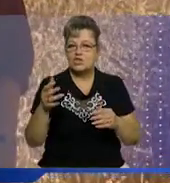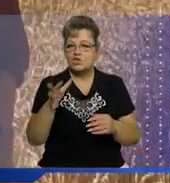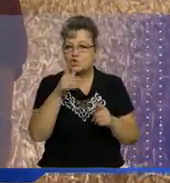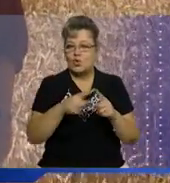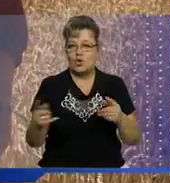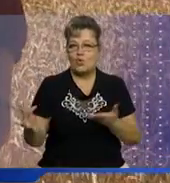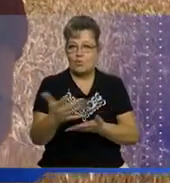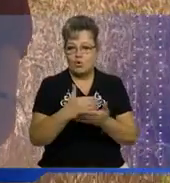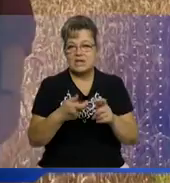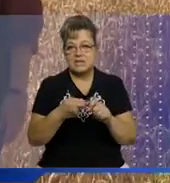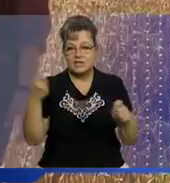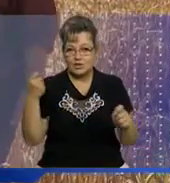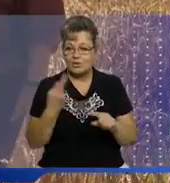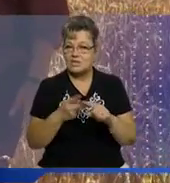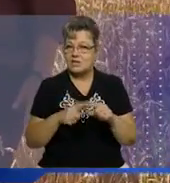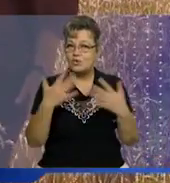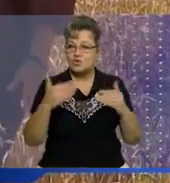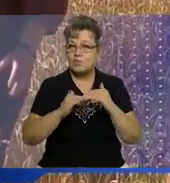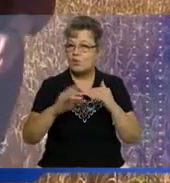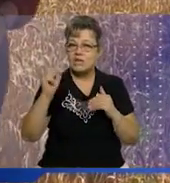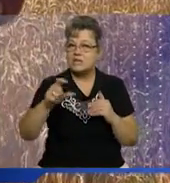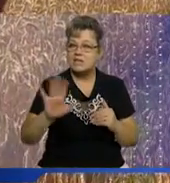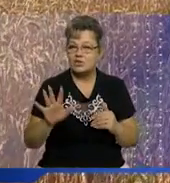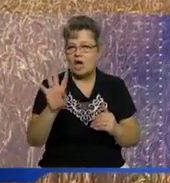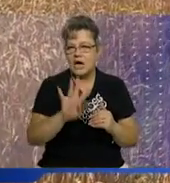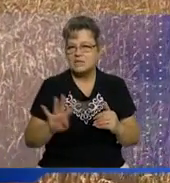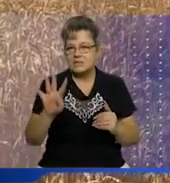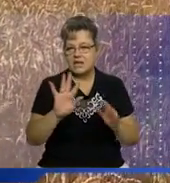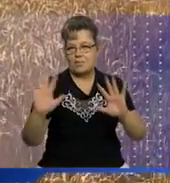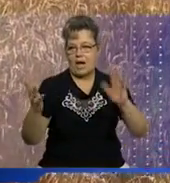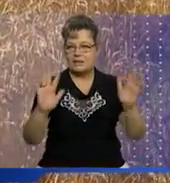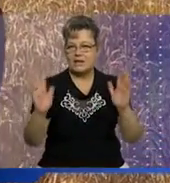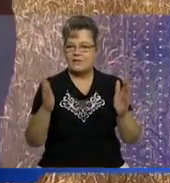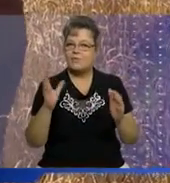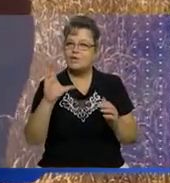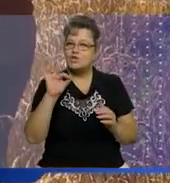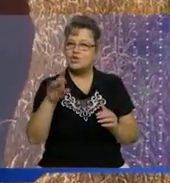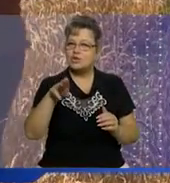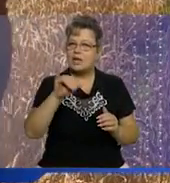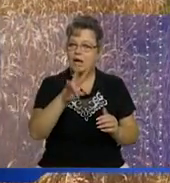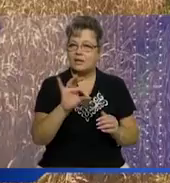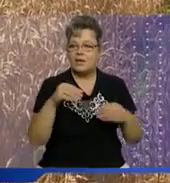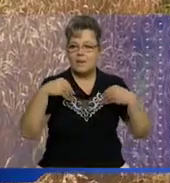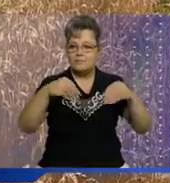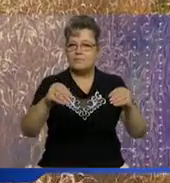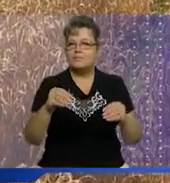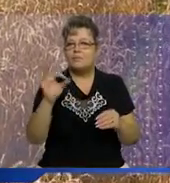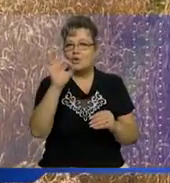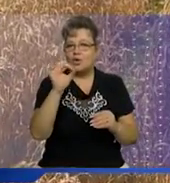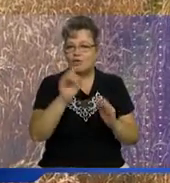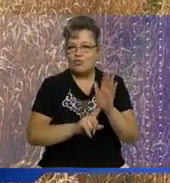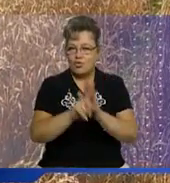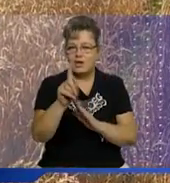дождей сроки уборки затянулись, и вот поле не золотое, как обычно, а серым как бы отливом. Сорт Тани, посеянный по